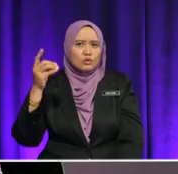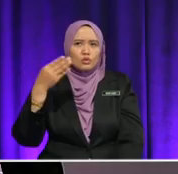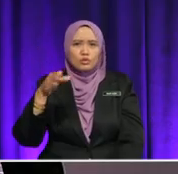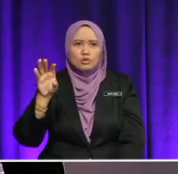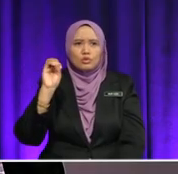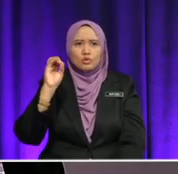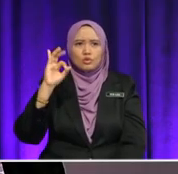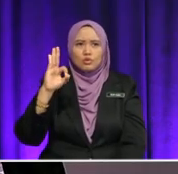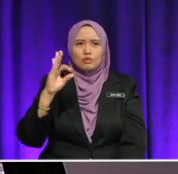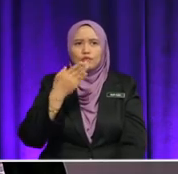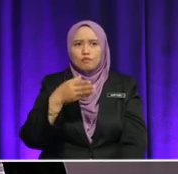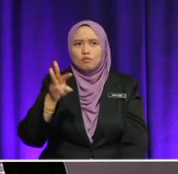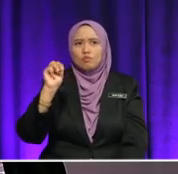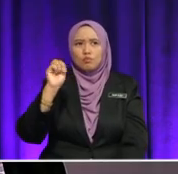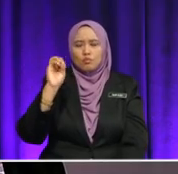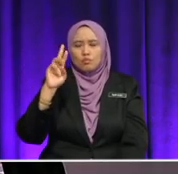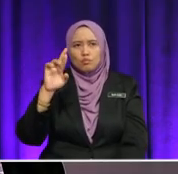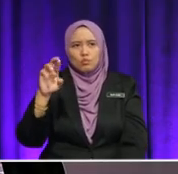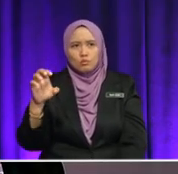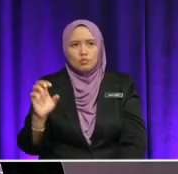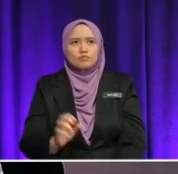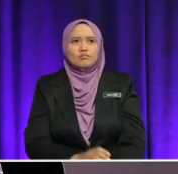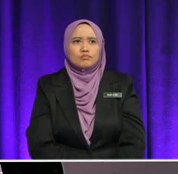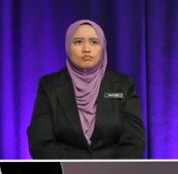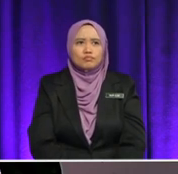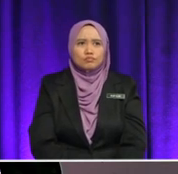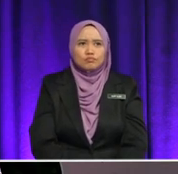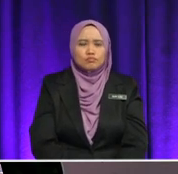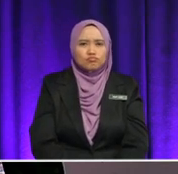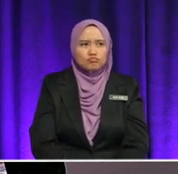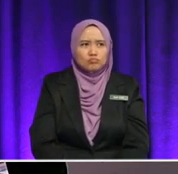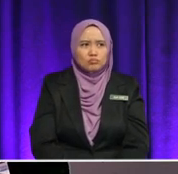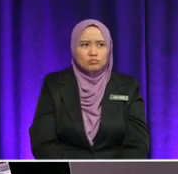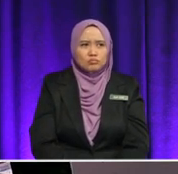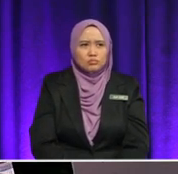ini mungkin akan ditanya oleh murid yang berada dalam tali yang gugumi